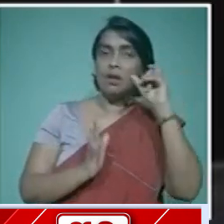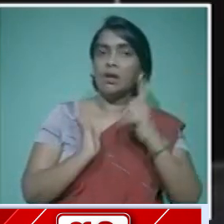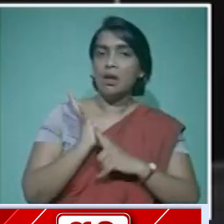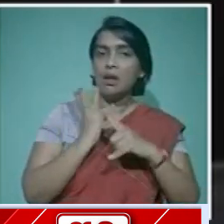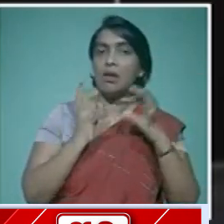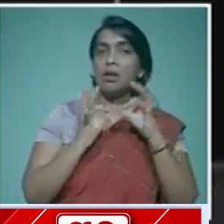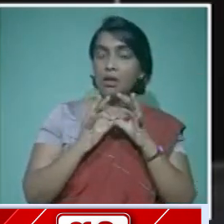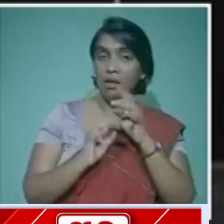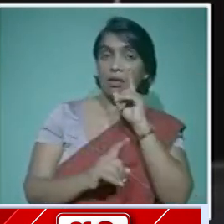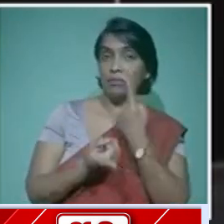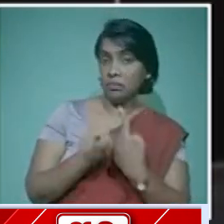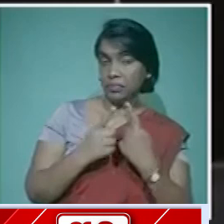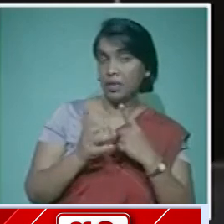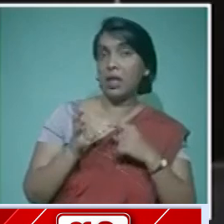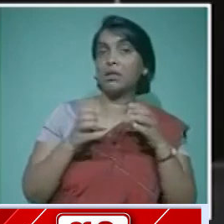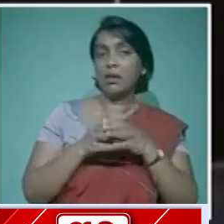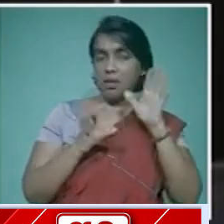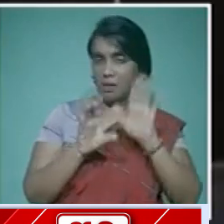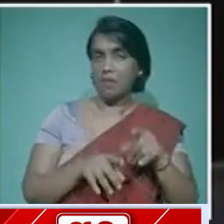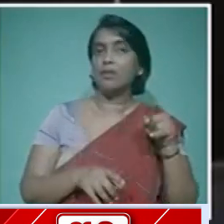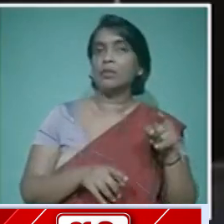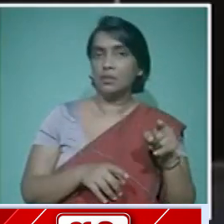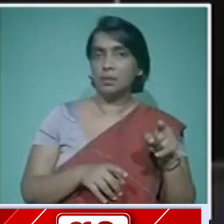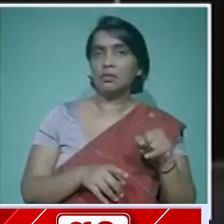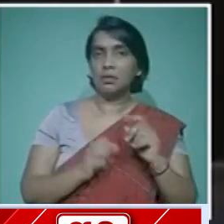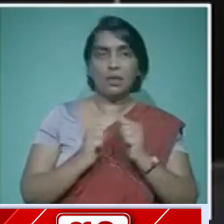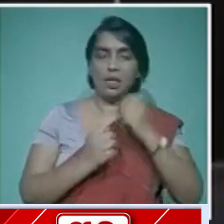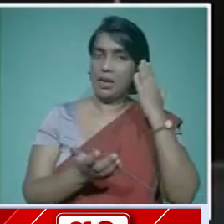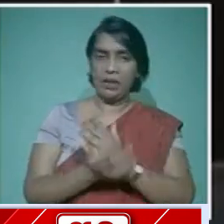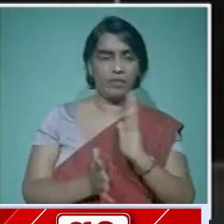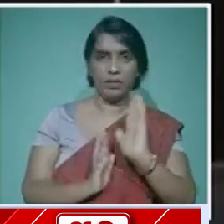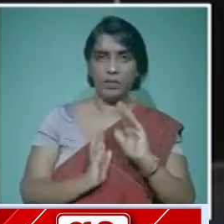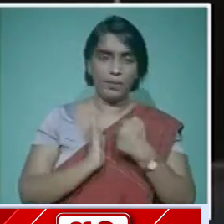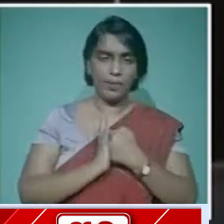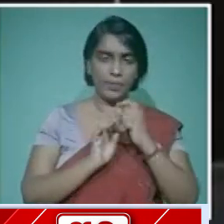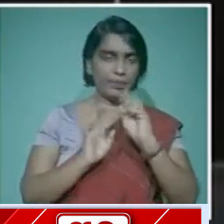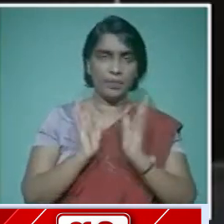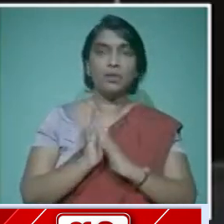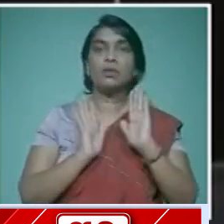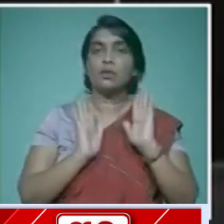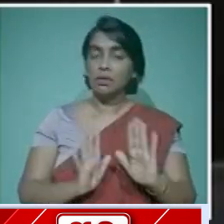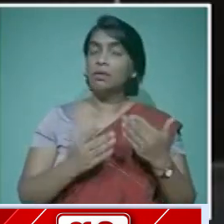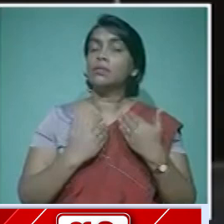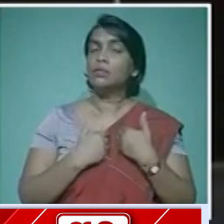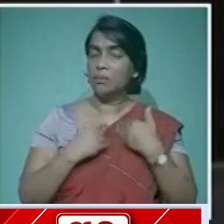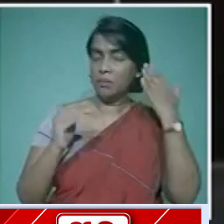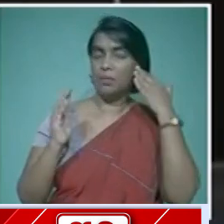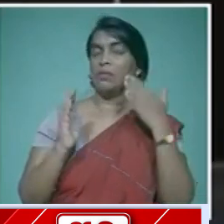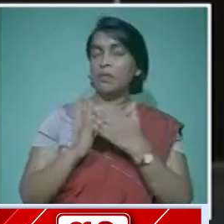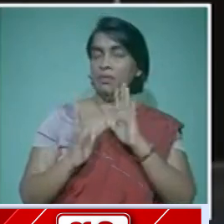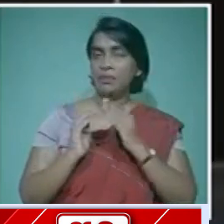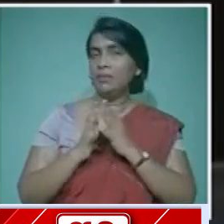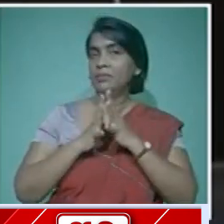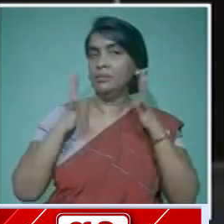තියෙනකොට කැසිනෝ නියාමන අධිකාරියක් තියෙනවා ඒ නිසා අපි මේක නවත්තලා නැහැ මේ ගරු අගමැතිතුමා නමුත් අපිට මේ සම්බන්ධයෙන් මීට